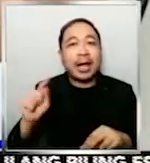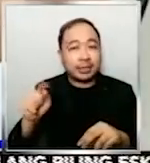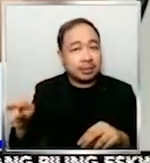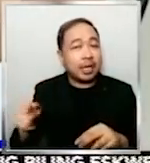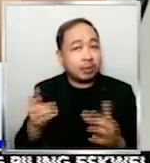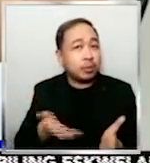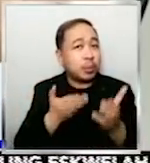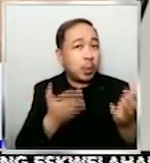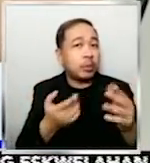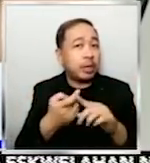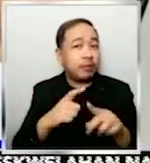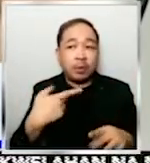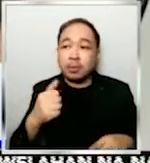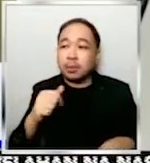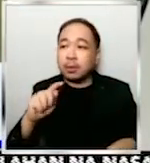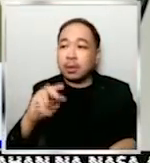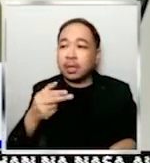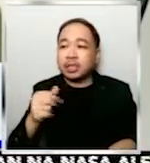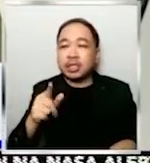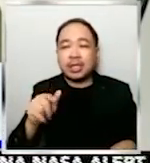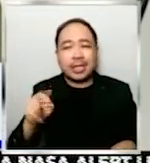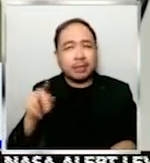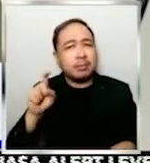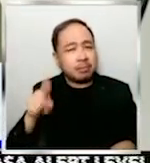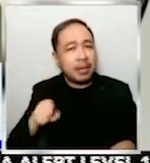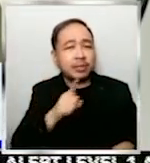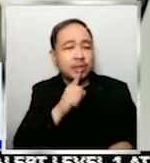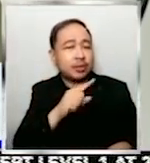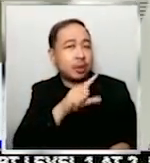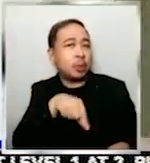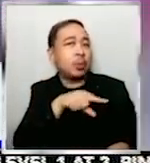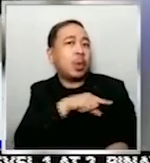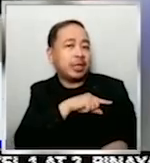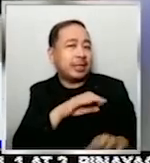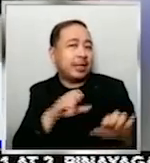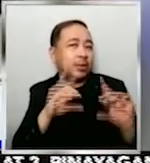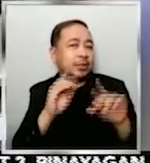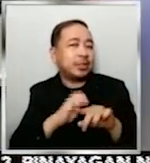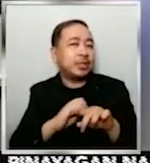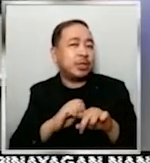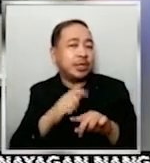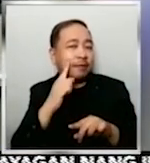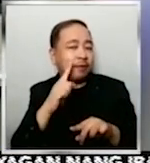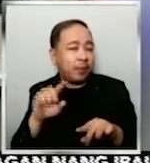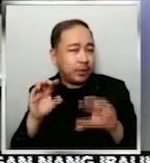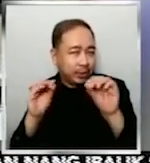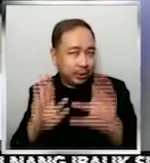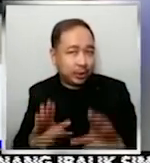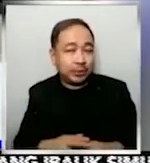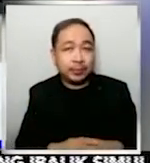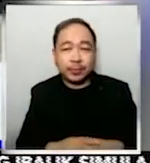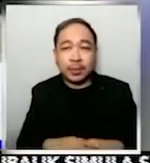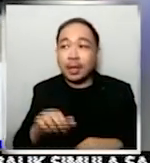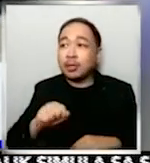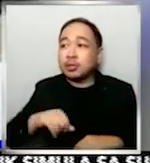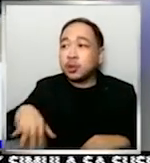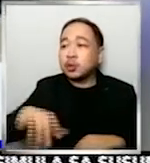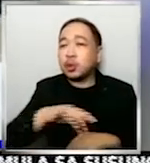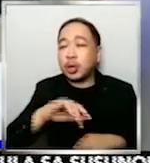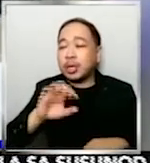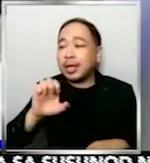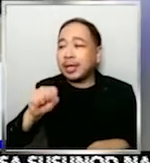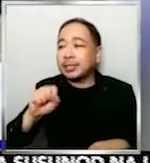nagsabing kailangang matiyak na dekalidad ang edukasyon at training ng mga guro. Pinasinayaan ni Sorsogon Governor Chis Escudero ang